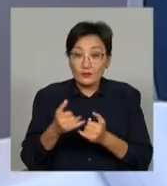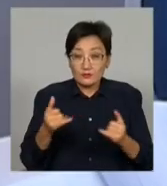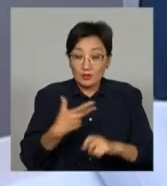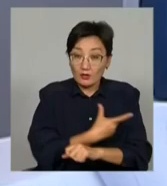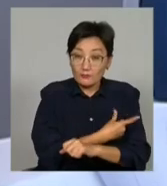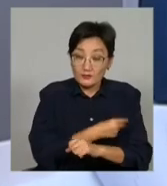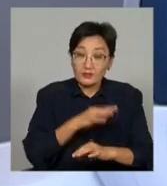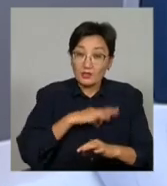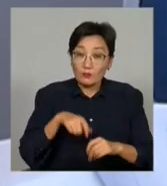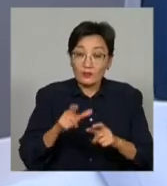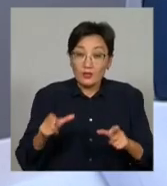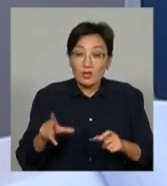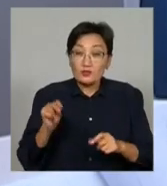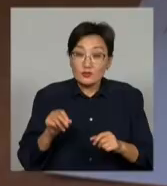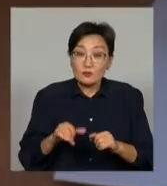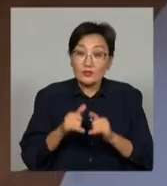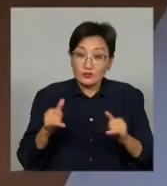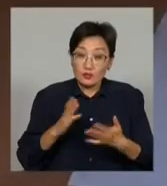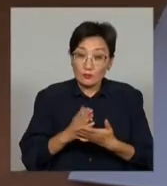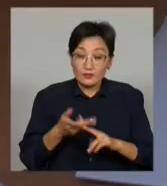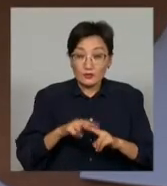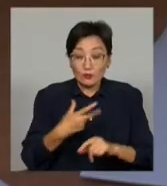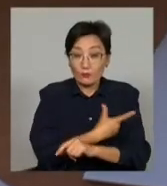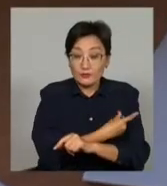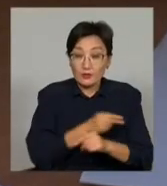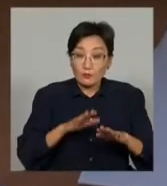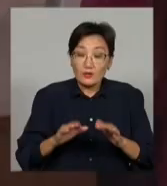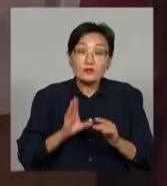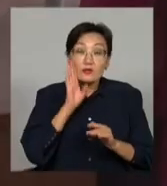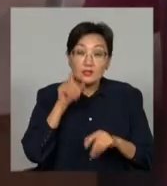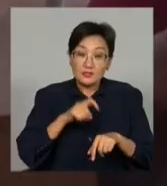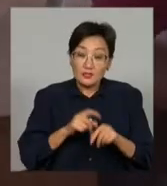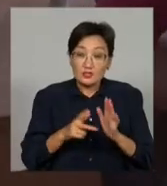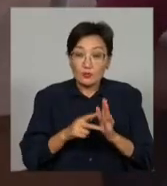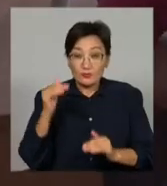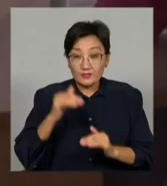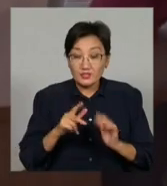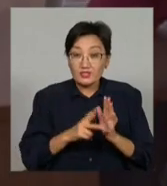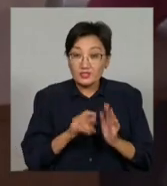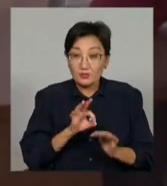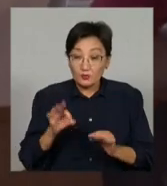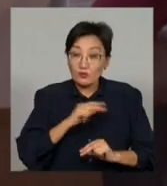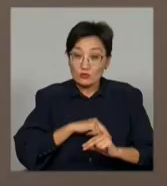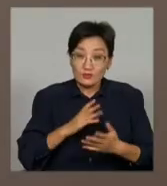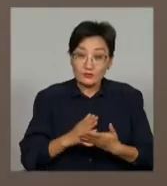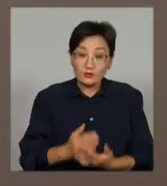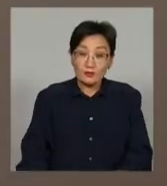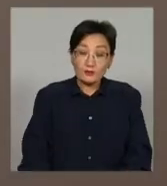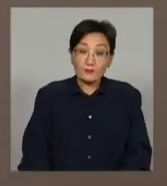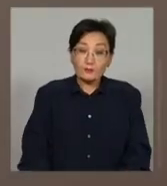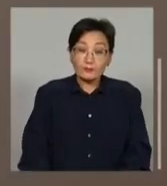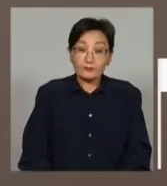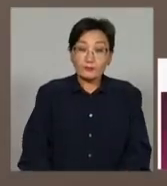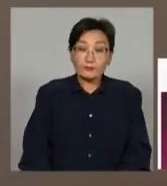екпе салдыруға келіп жатқандар қатары үзілмейді. Сондықтан екпе егу орны таңғы сағат 8-ден кешкі сағат 8-ге дейін жұмыс істейді. Өзімді